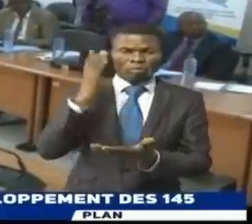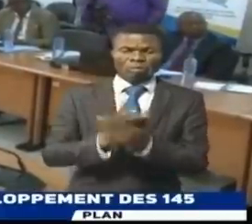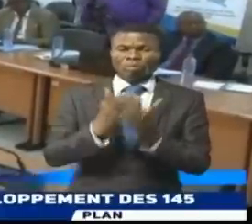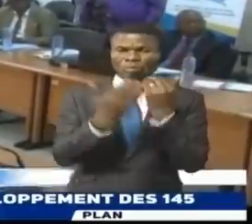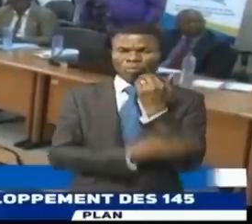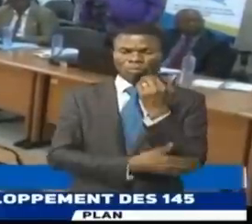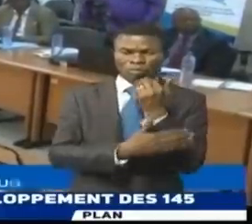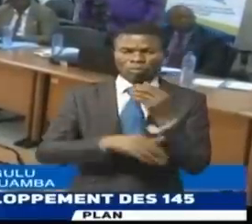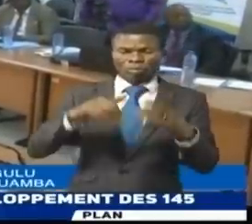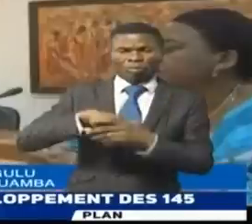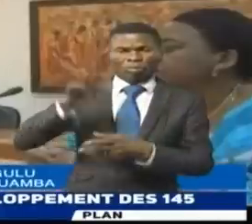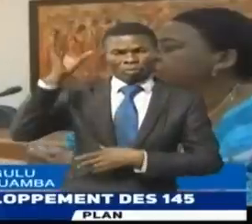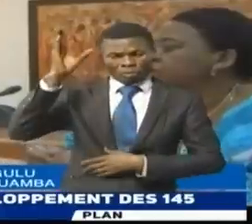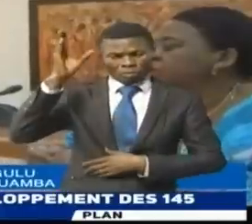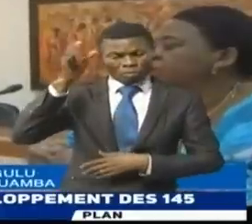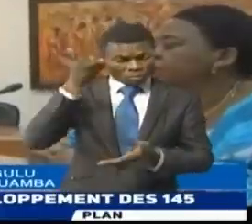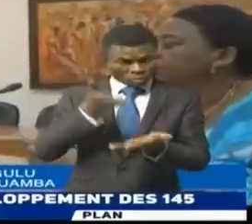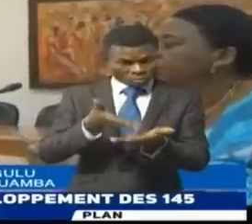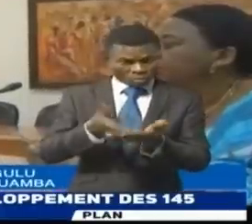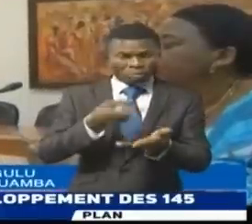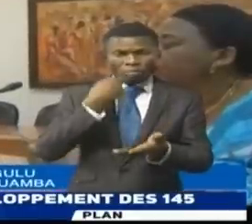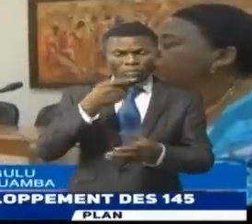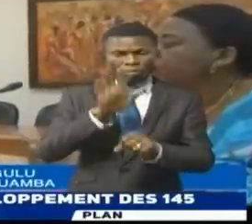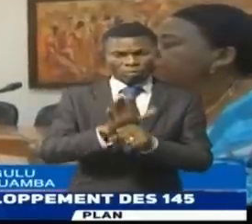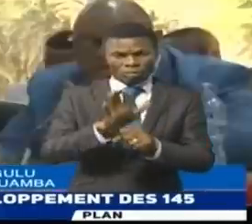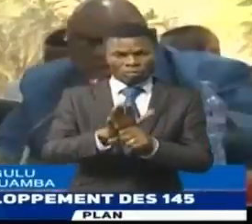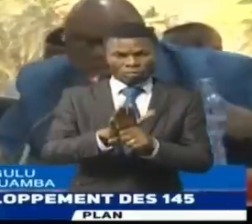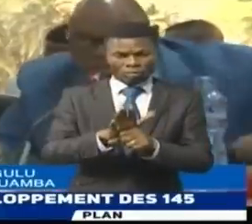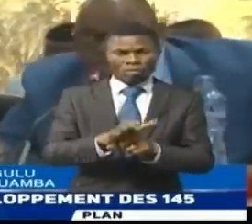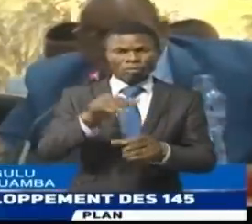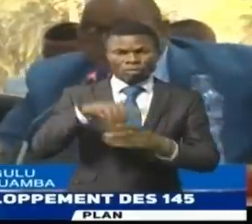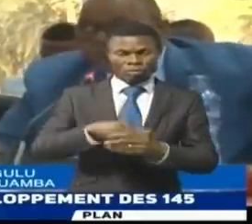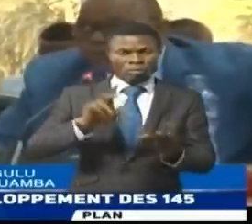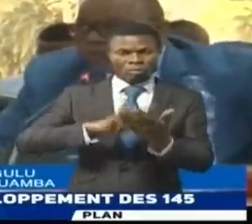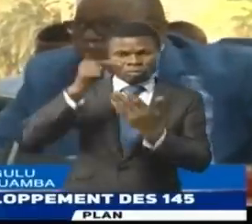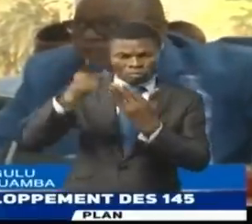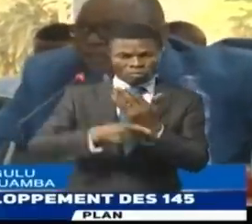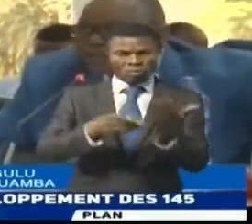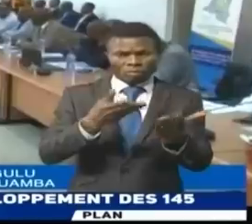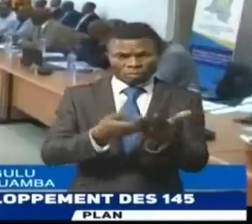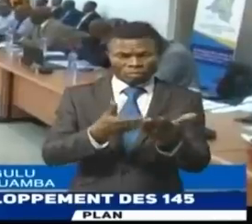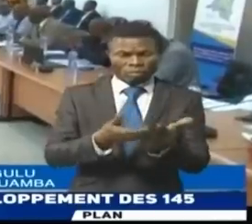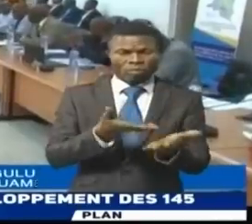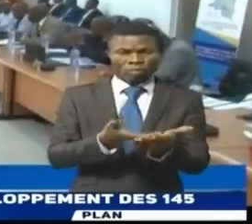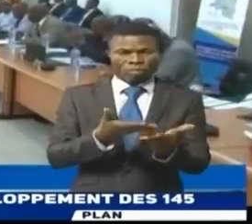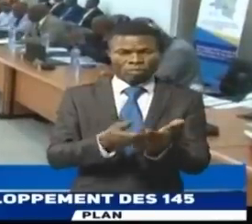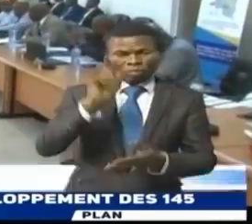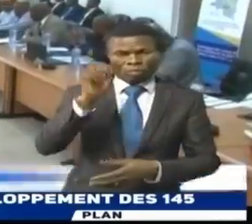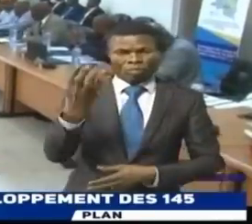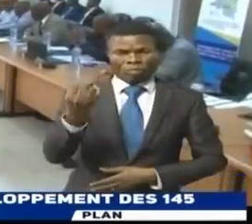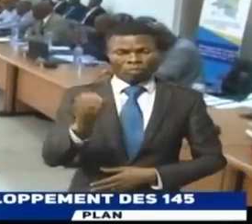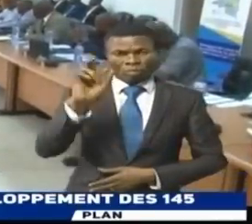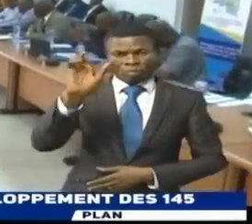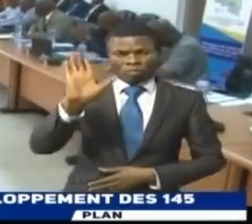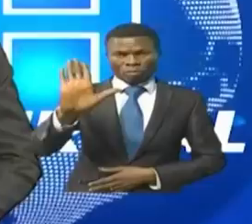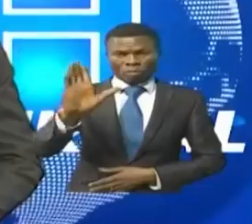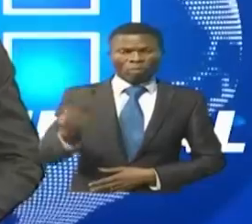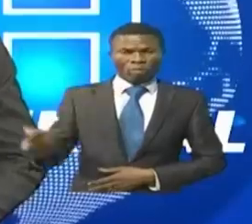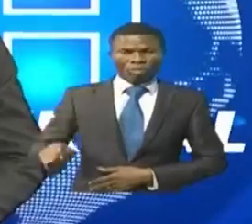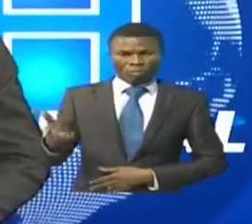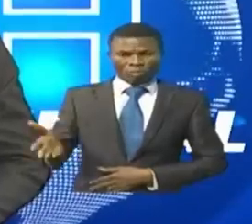en milieu rural demeure parmi les objectifs majeurs que compte atteindre le PNUD dans ses projets des 145